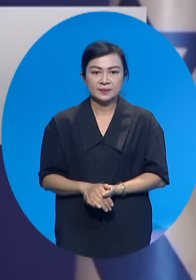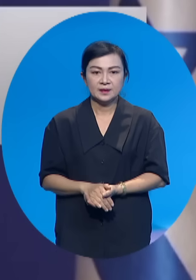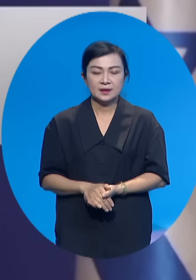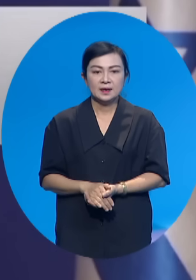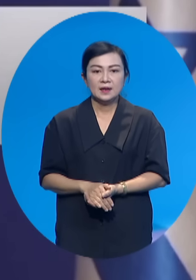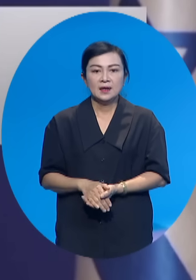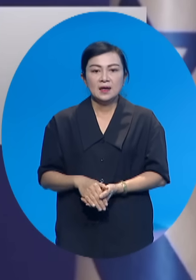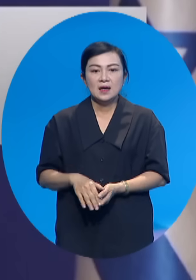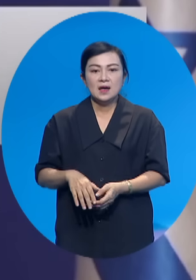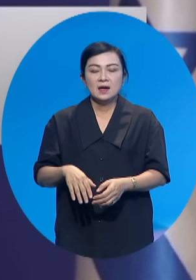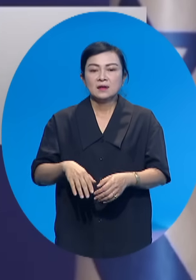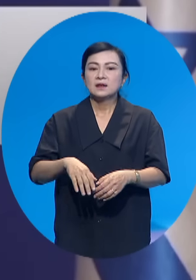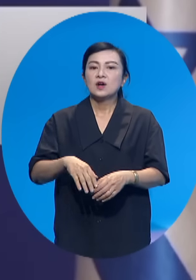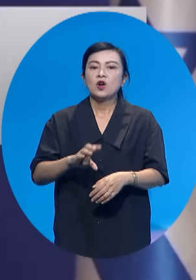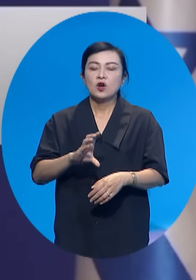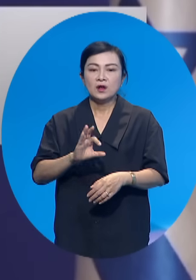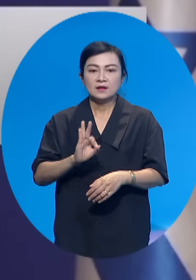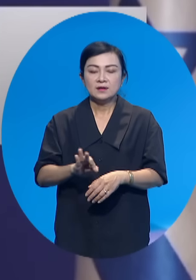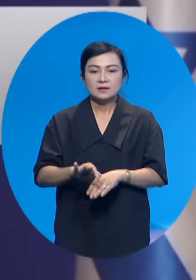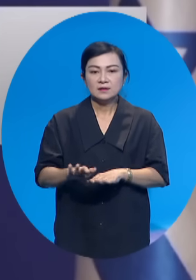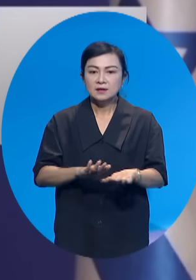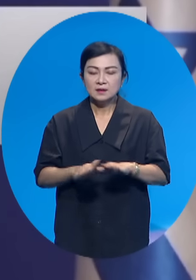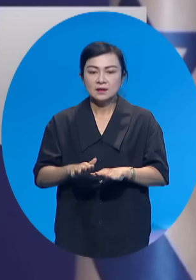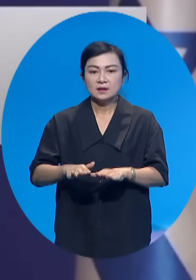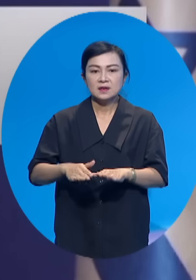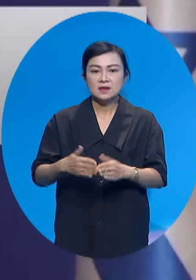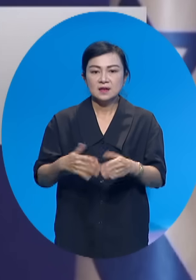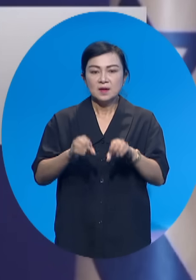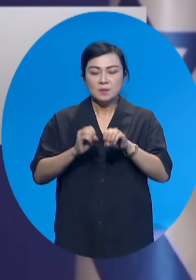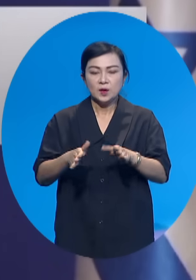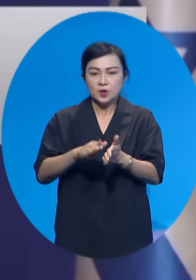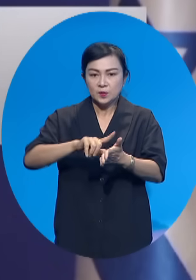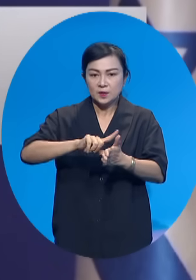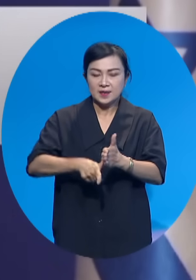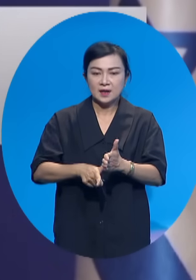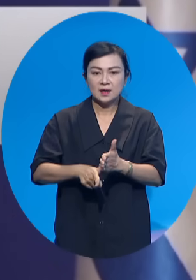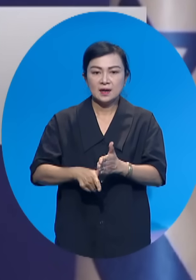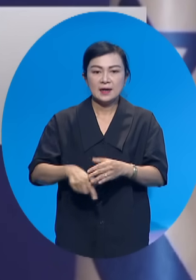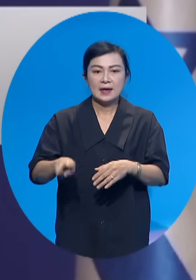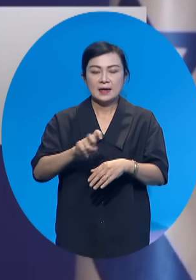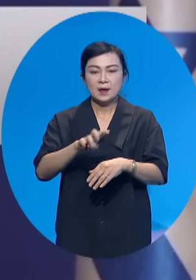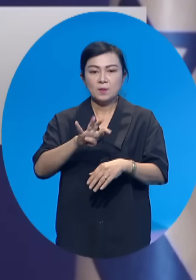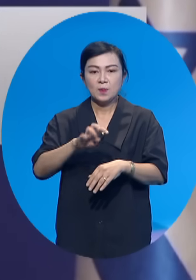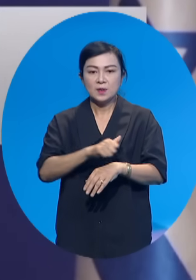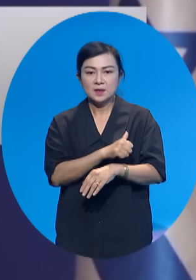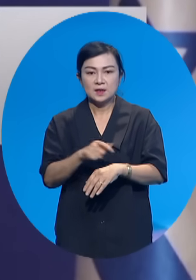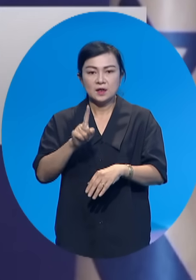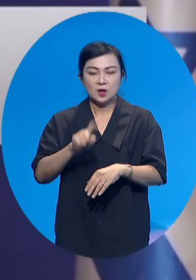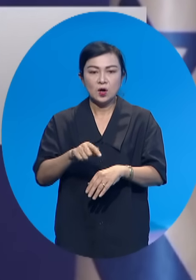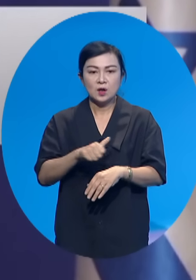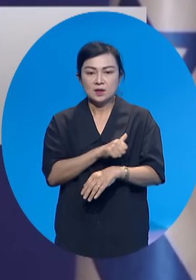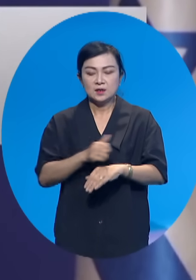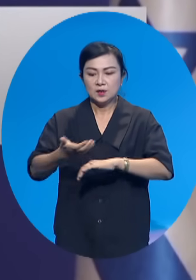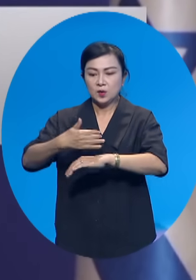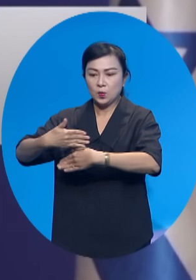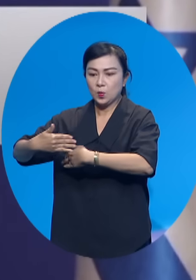hagar các nộ lực giải cứu công tin vẫn đang được tiến hành song có thể mất nhiều thời gian hiện có khoảng 240 người trong đó có nhiều công dân nước